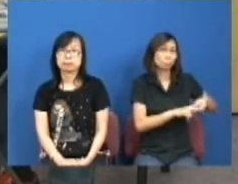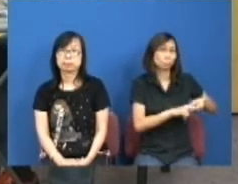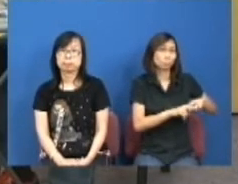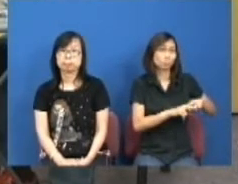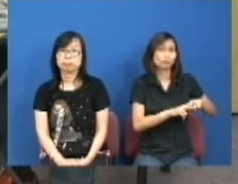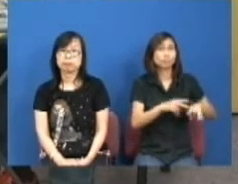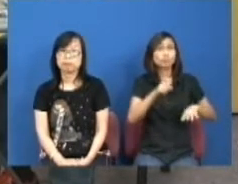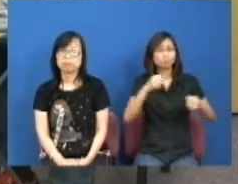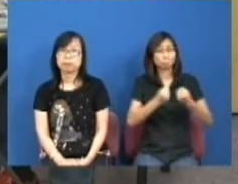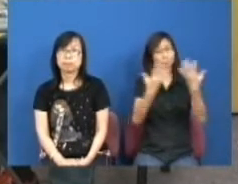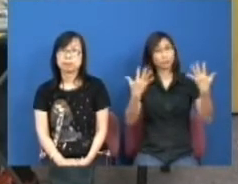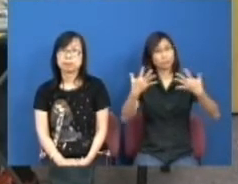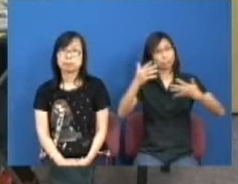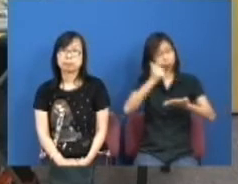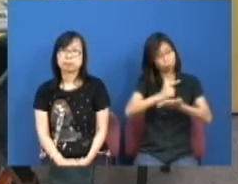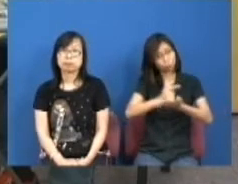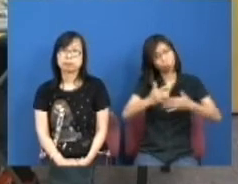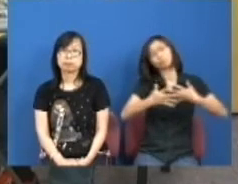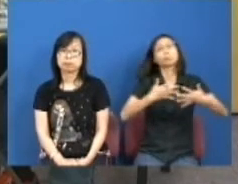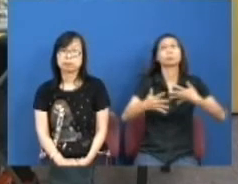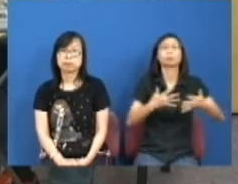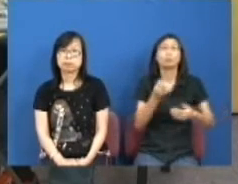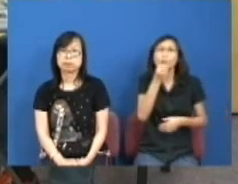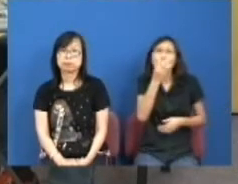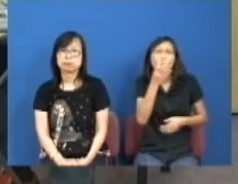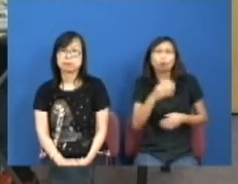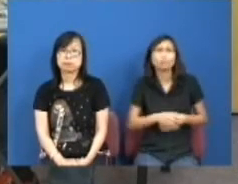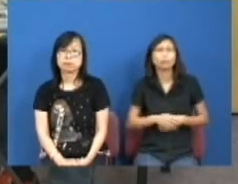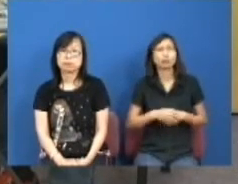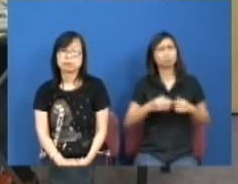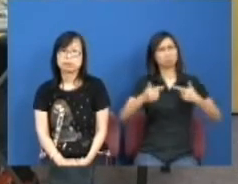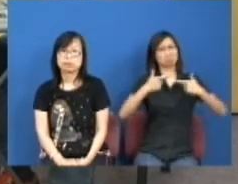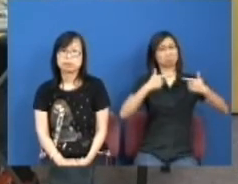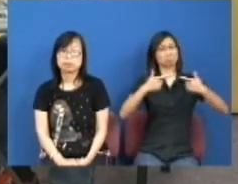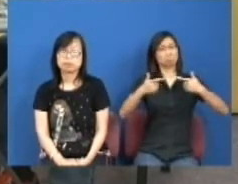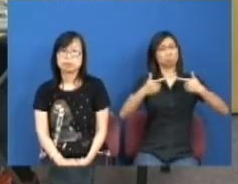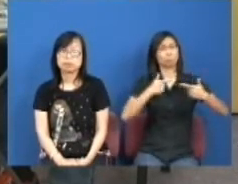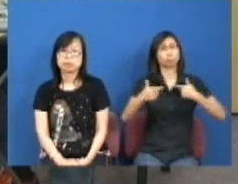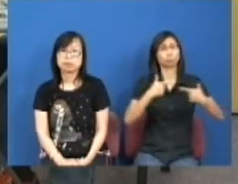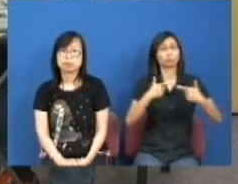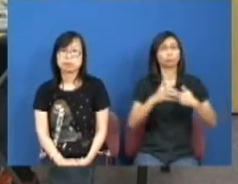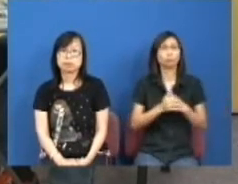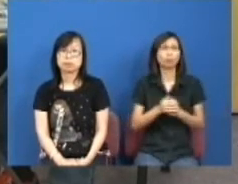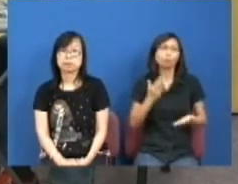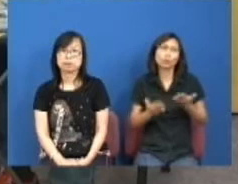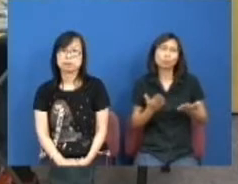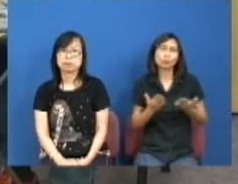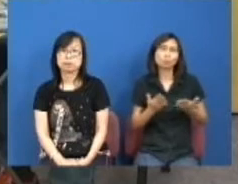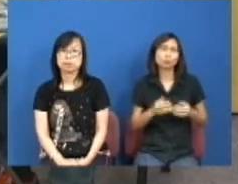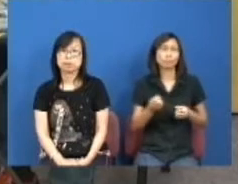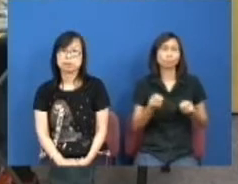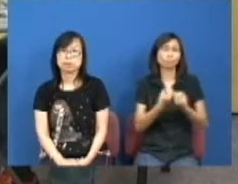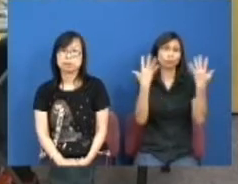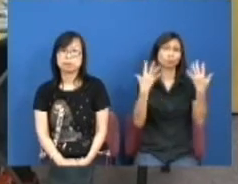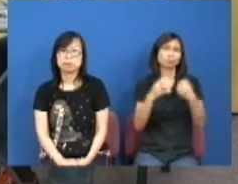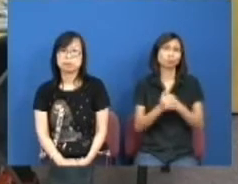大事故嘅時候，香港人其實。即係有一個幾矛盾心態，譬如話可能天災人禍，究竟